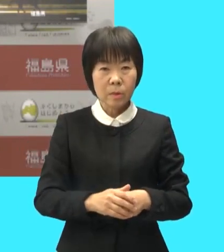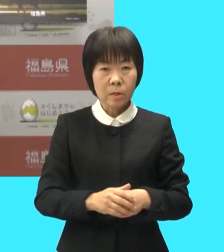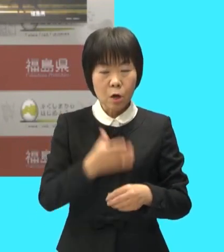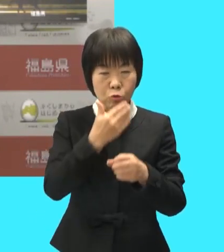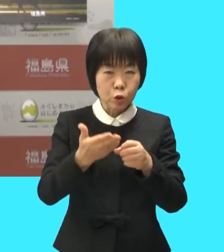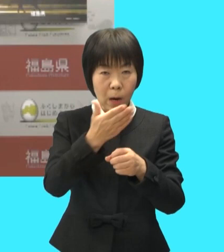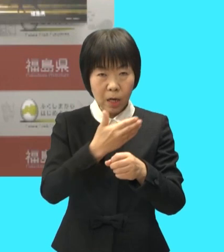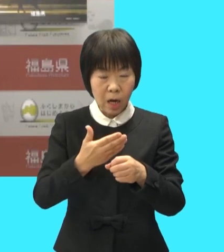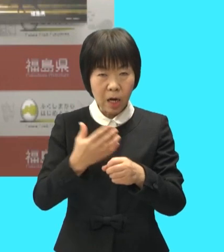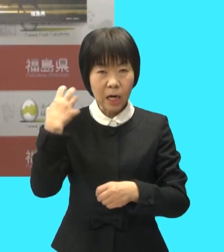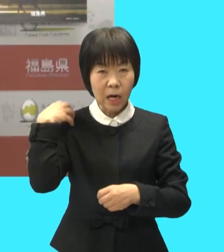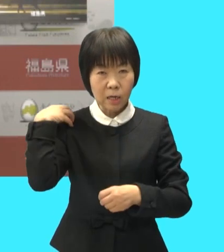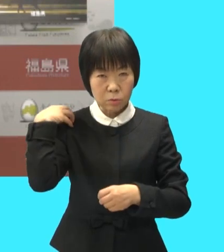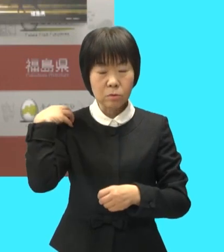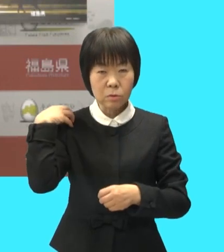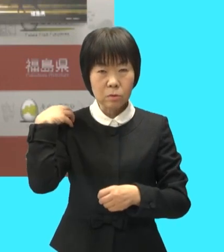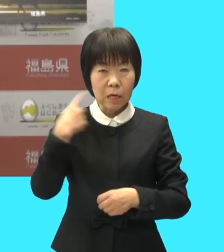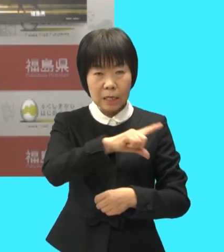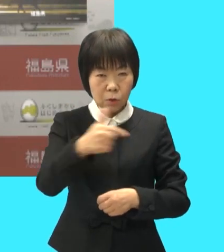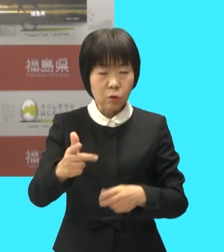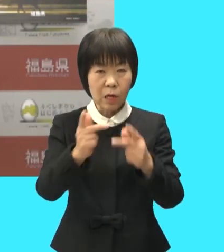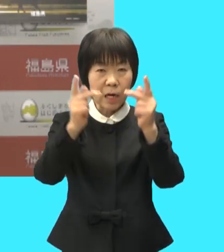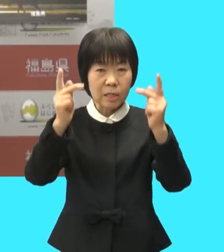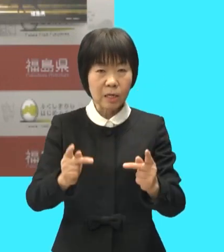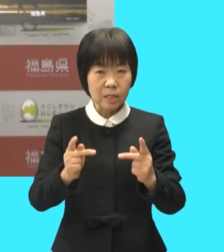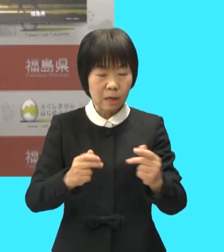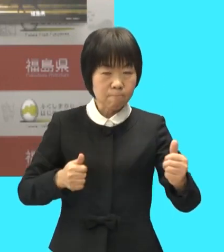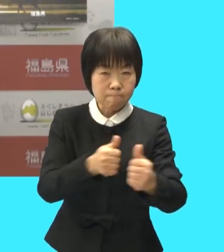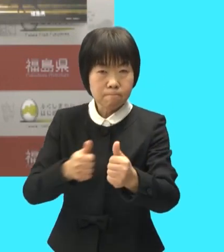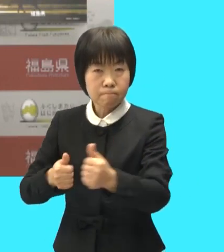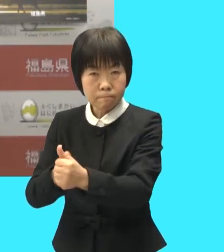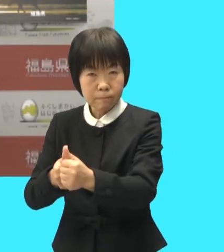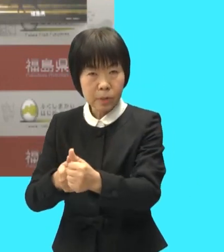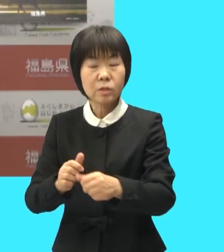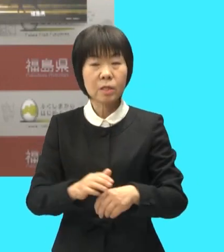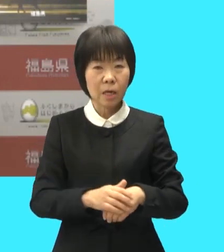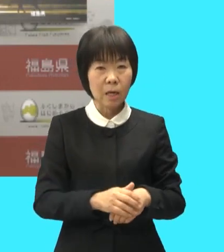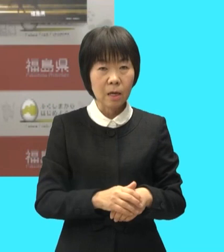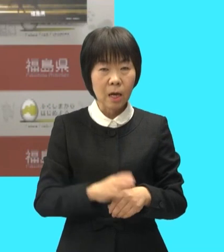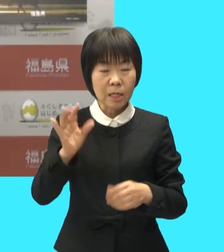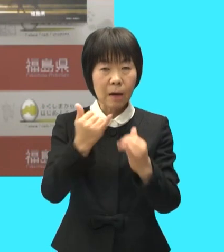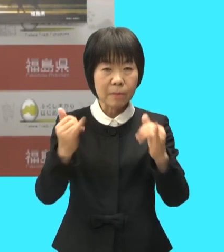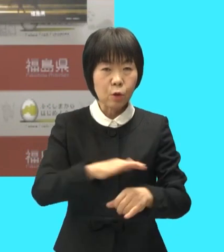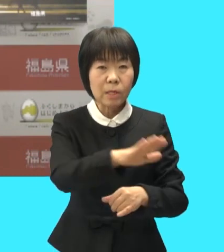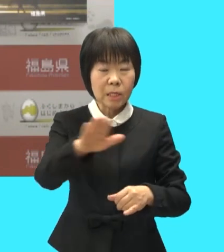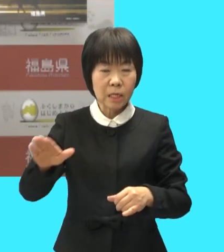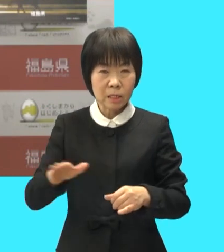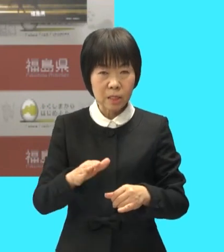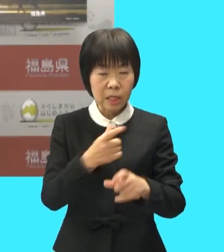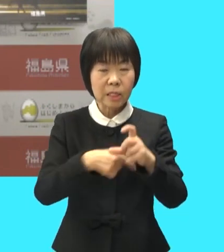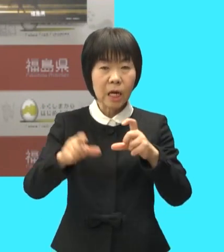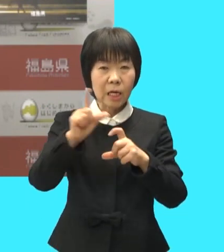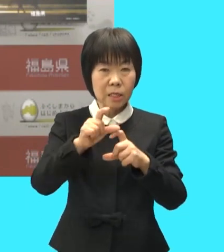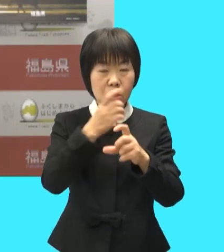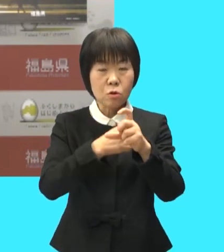福島が抱えるさまざまな課題に果敢にチャレンジを続け、県民の皆さんにさら